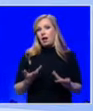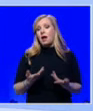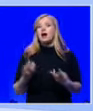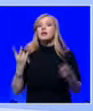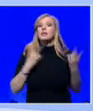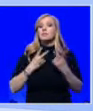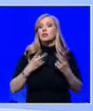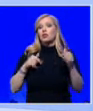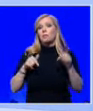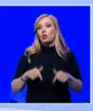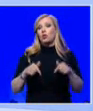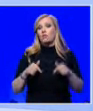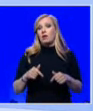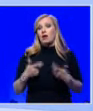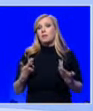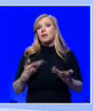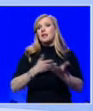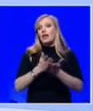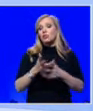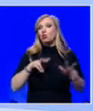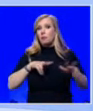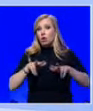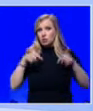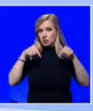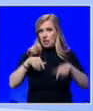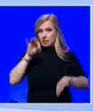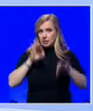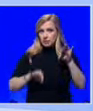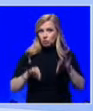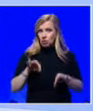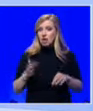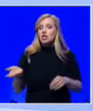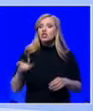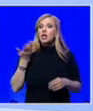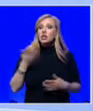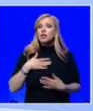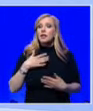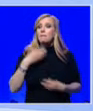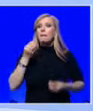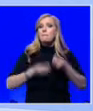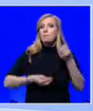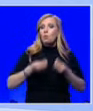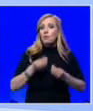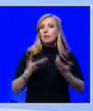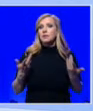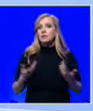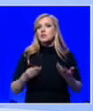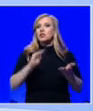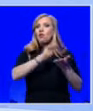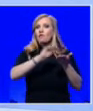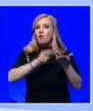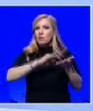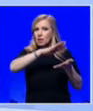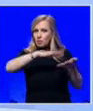при това начина, по който бяха организирани тези избори, щеше да има проблеми с оформянето